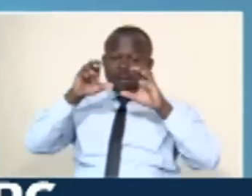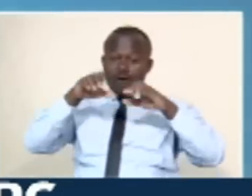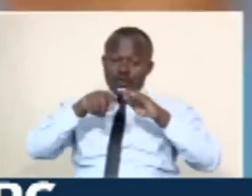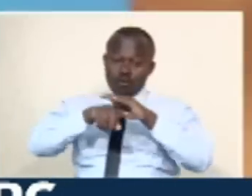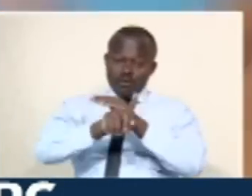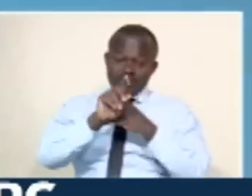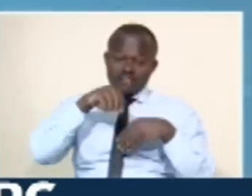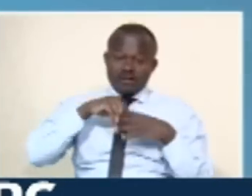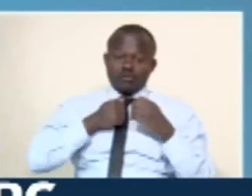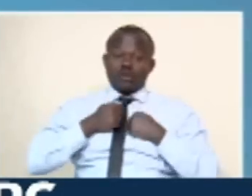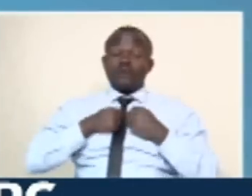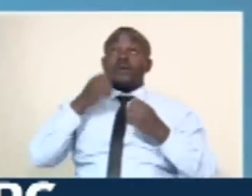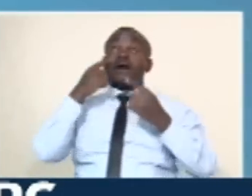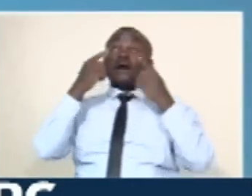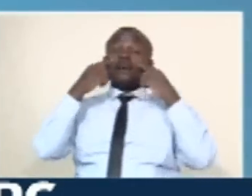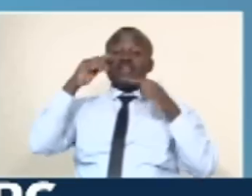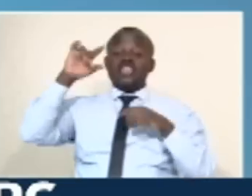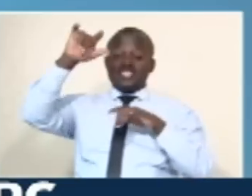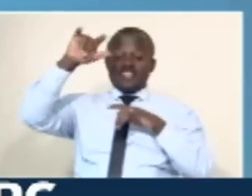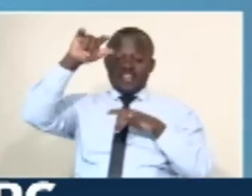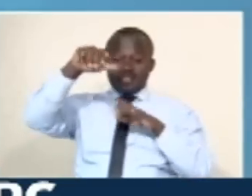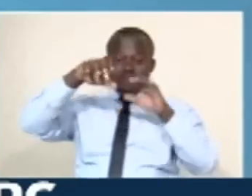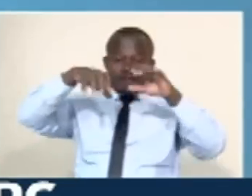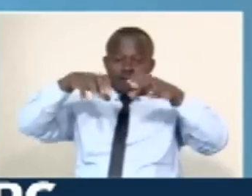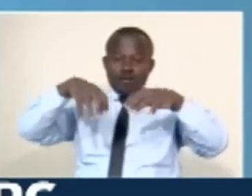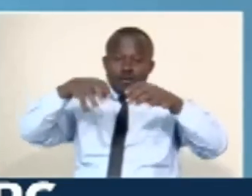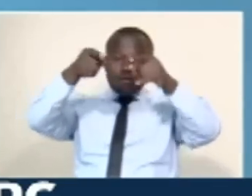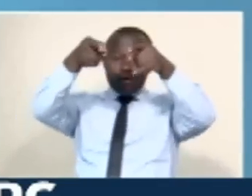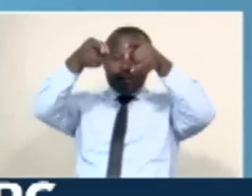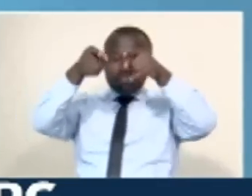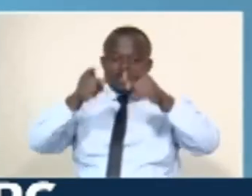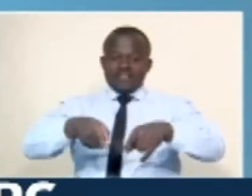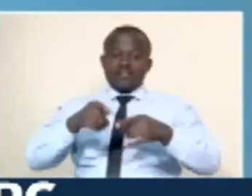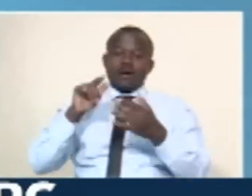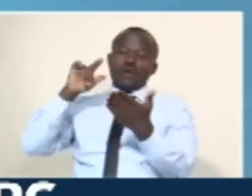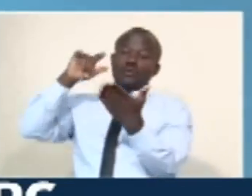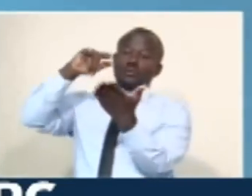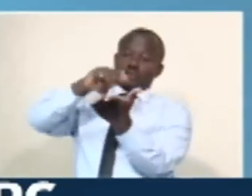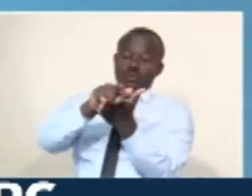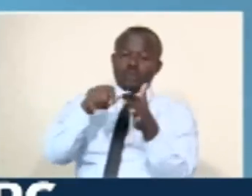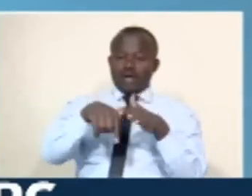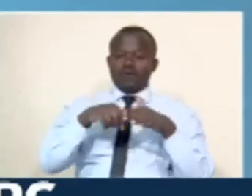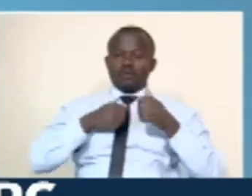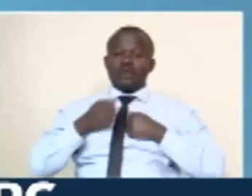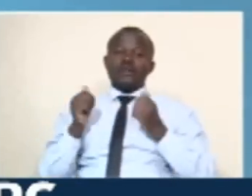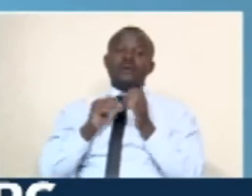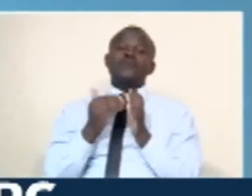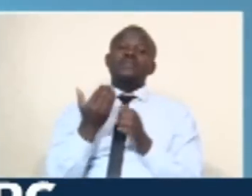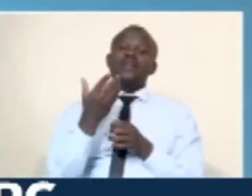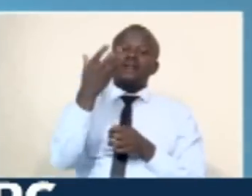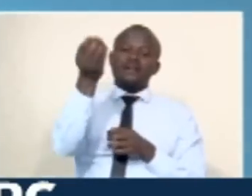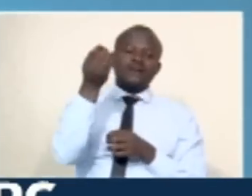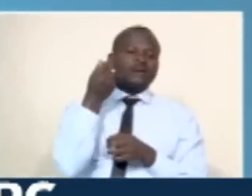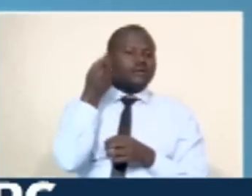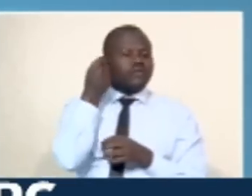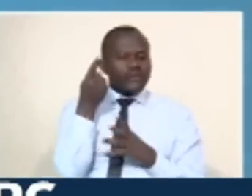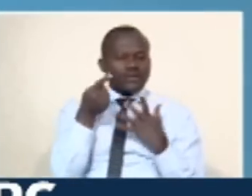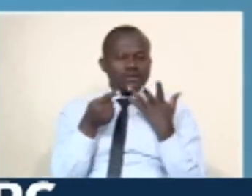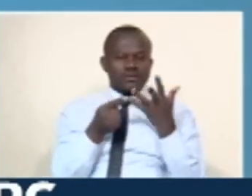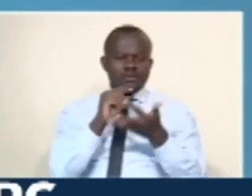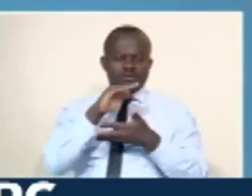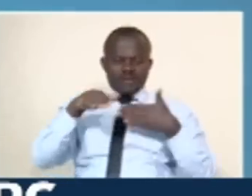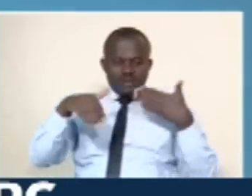nkabonye indege ya Kongo y'intambara iza ikagwa ku butaka bw'u Rwanda ikongera ikagenda. Ibyo byose ni